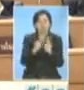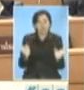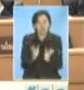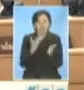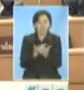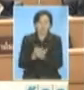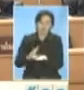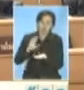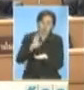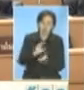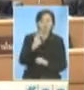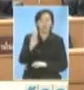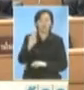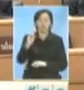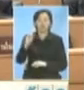การลงทุนหรือ BOI